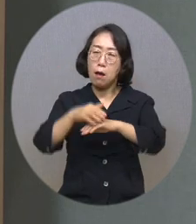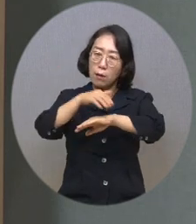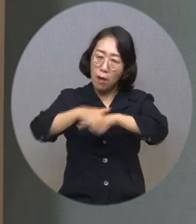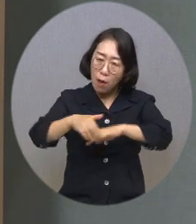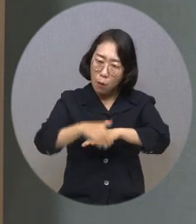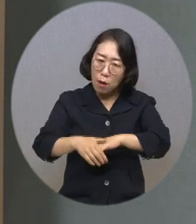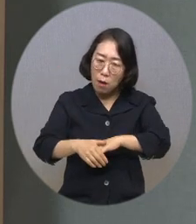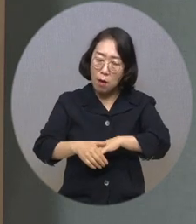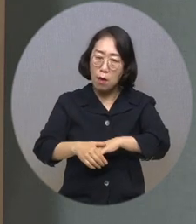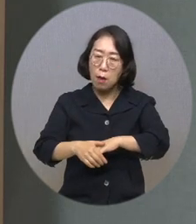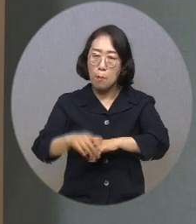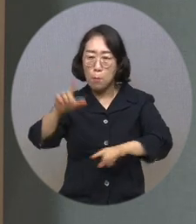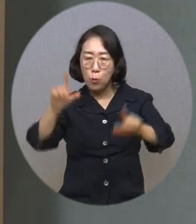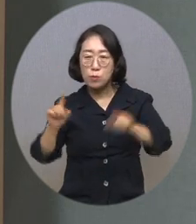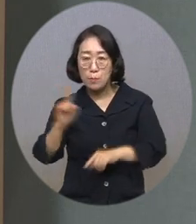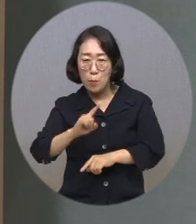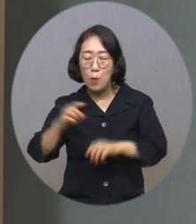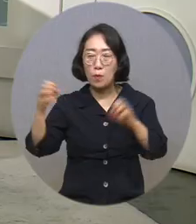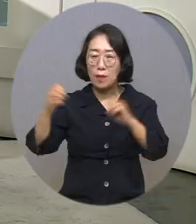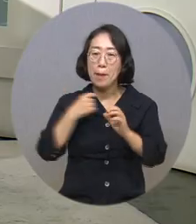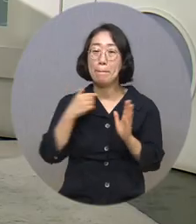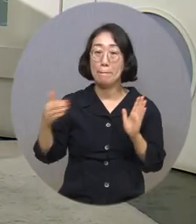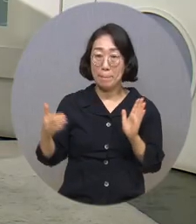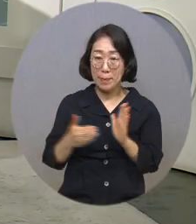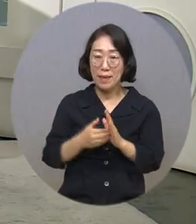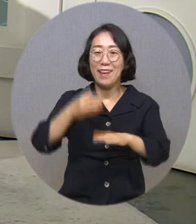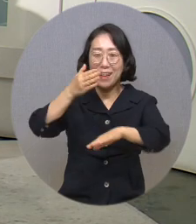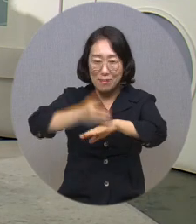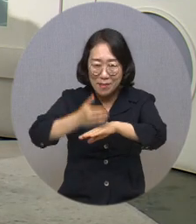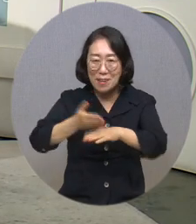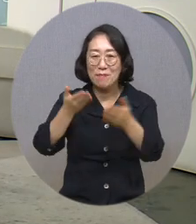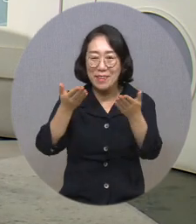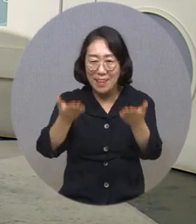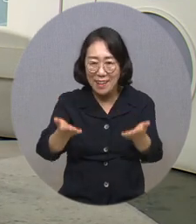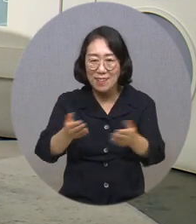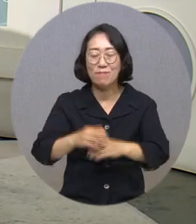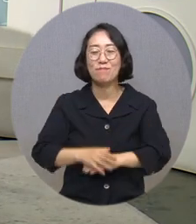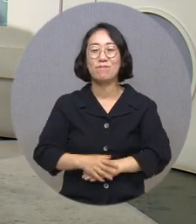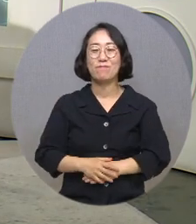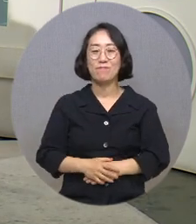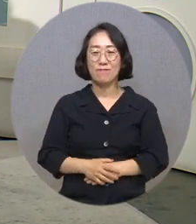무엇일까 한번 얘기를 나눠봤습니다. 감사합니다. 고맙습니다.